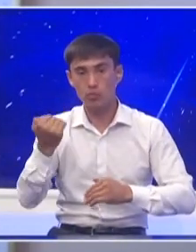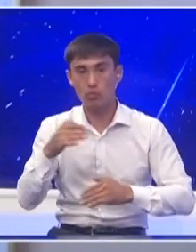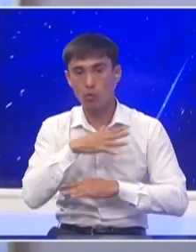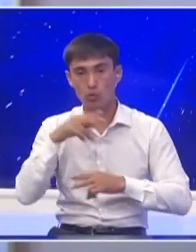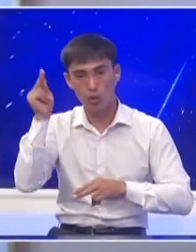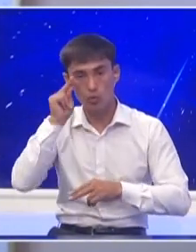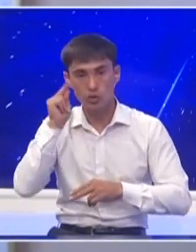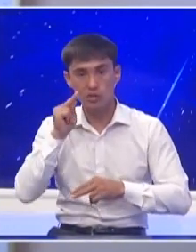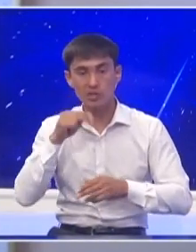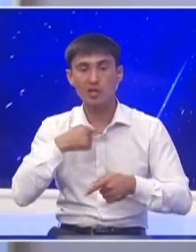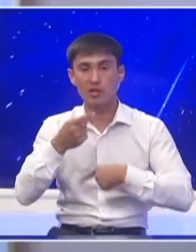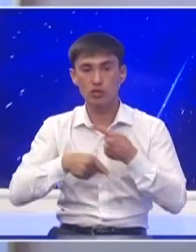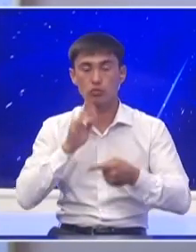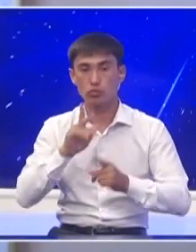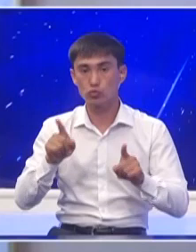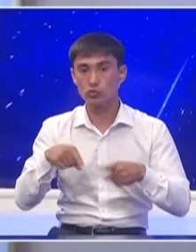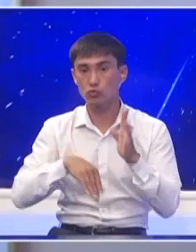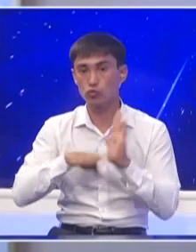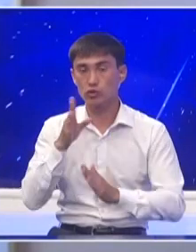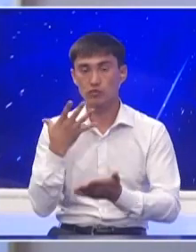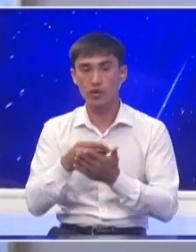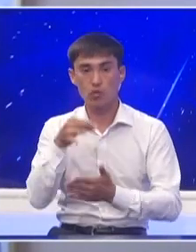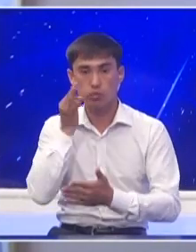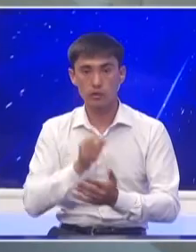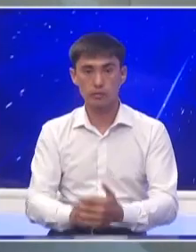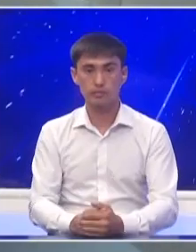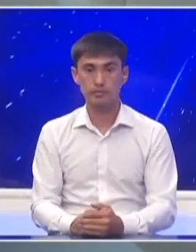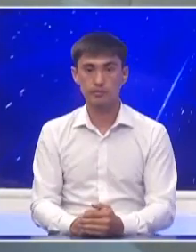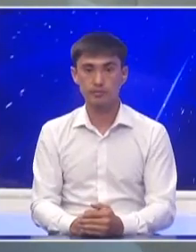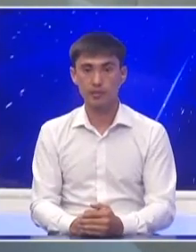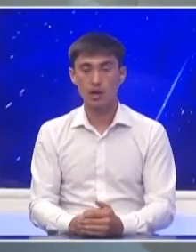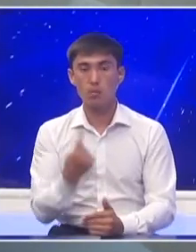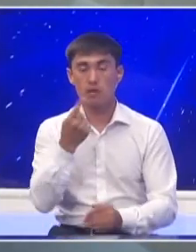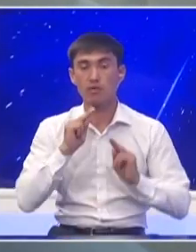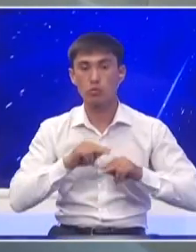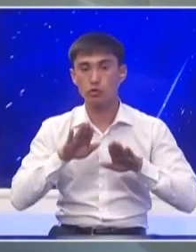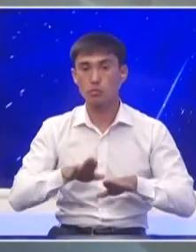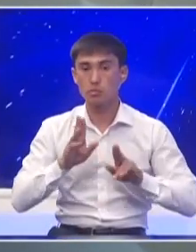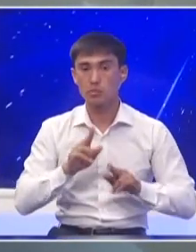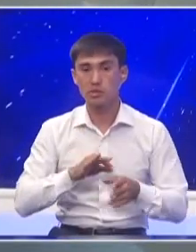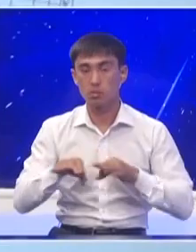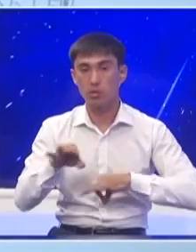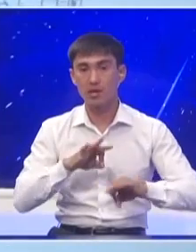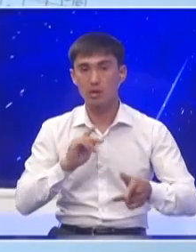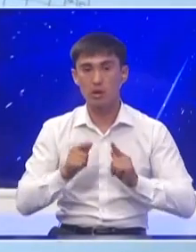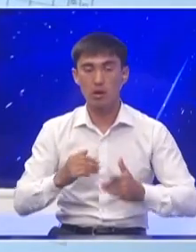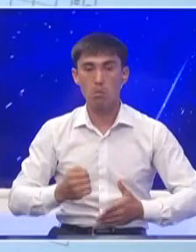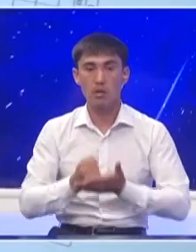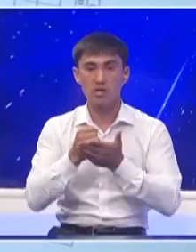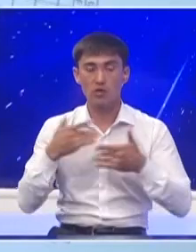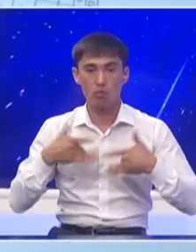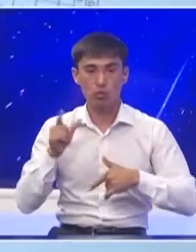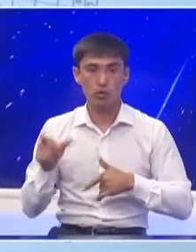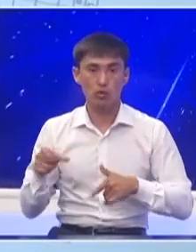многому научился и в дальнейшем буду совершенствовать свои навыки. Первое рабочее место – проект реальной поддержки выпускников.